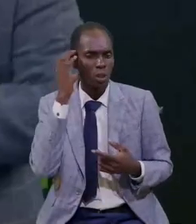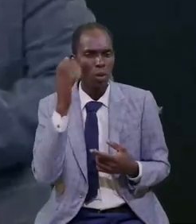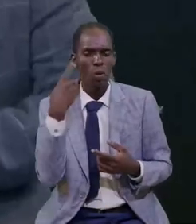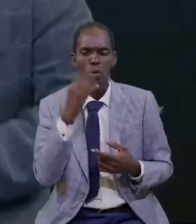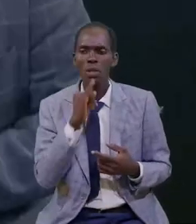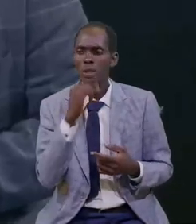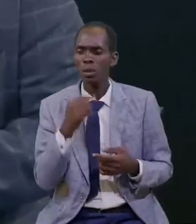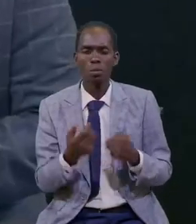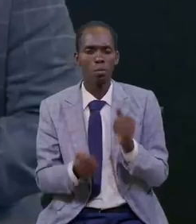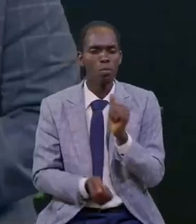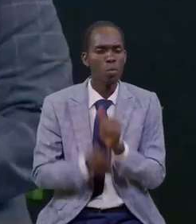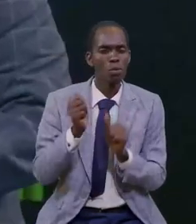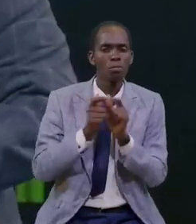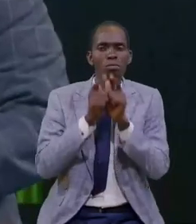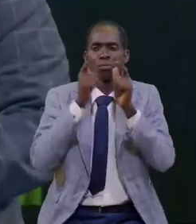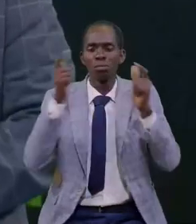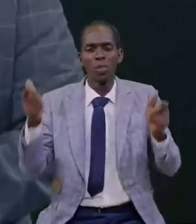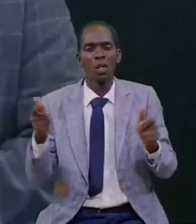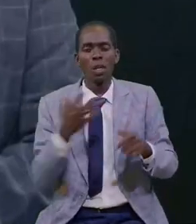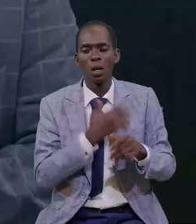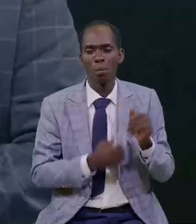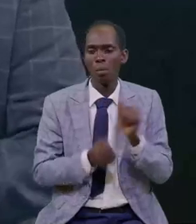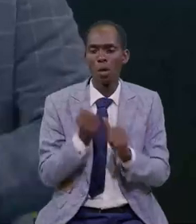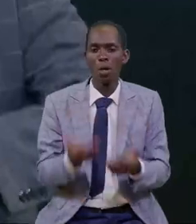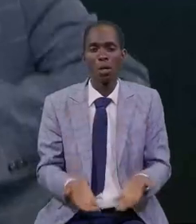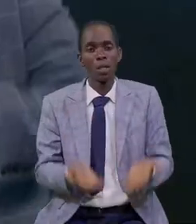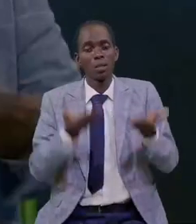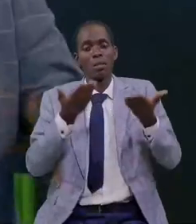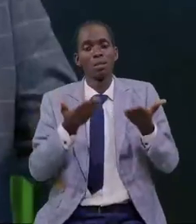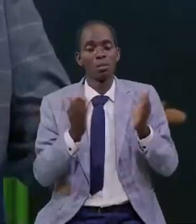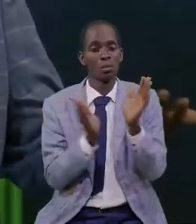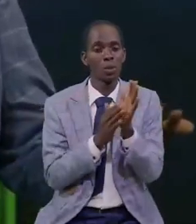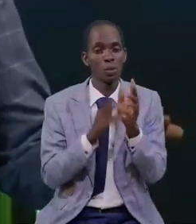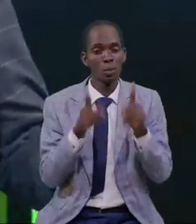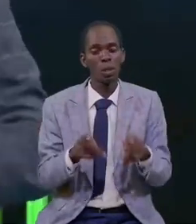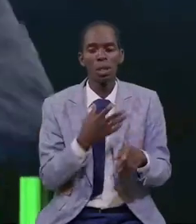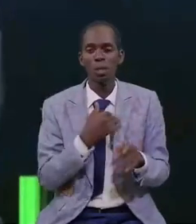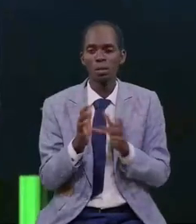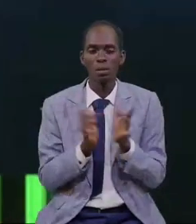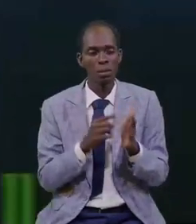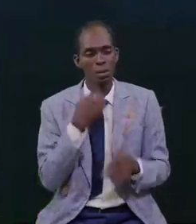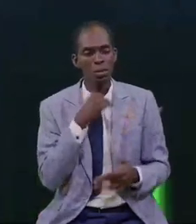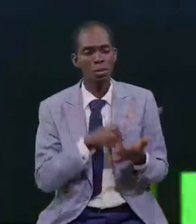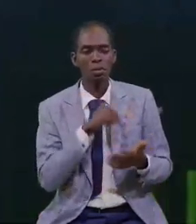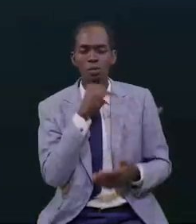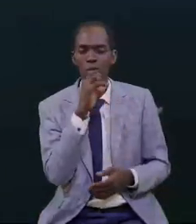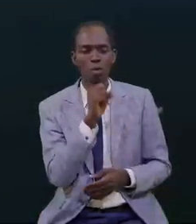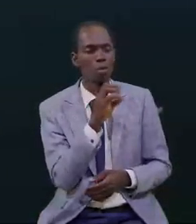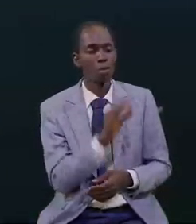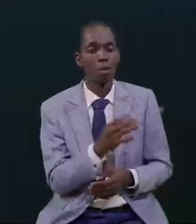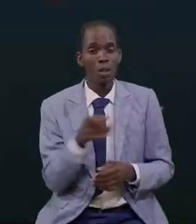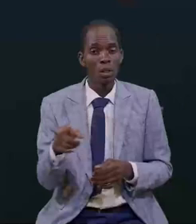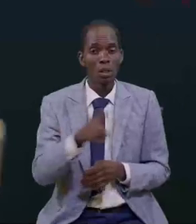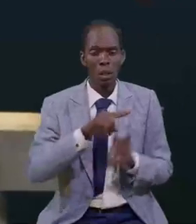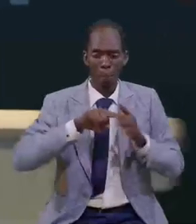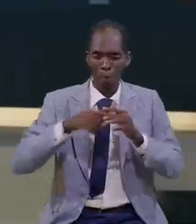être le plus élevés et Jésus a dit qu'il n'en soit pas ainsi parmi vous ils ont commencé à avoir soif et ils